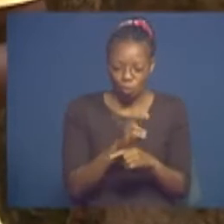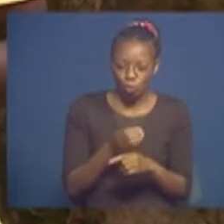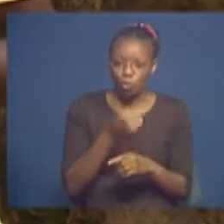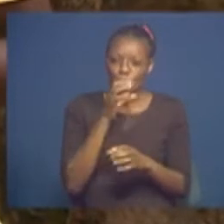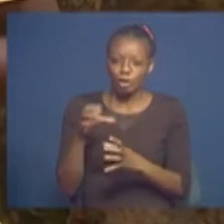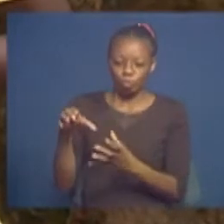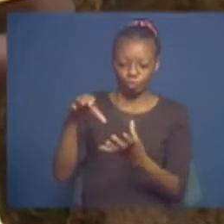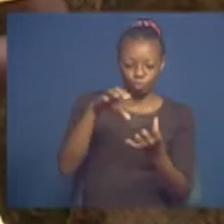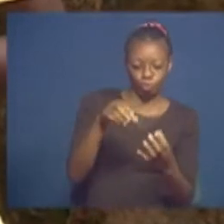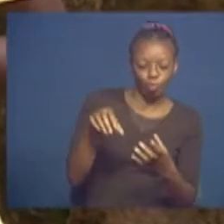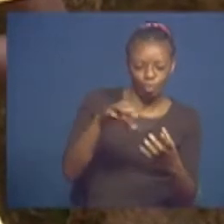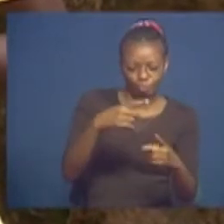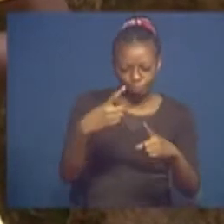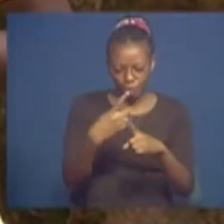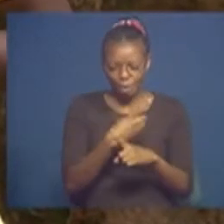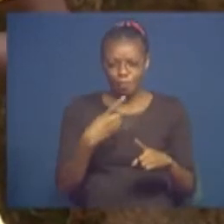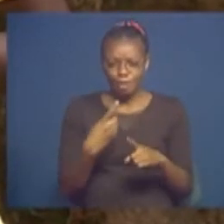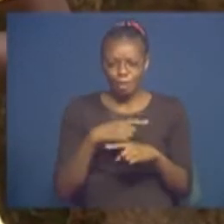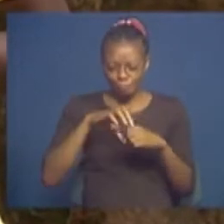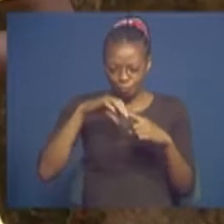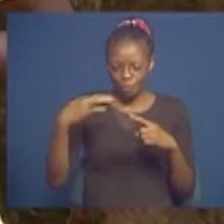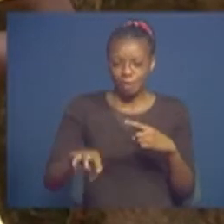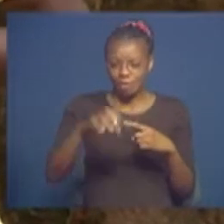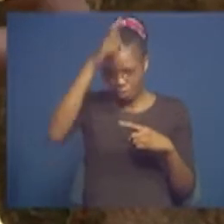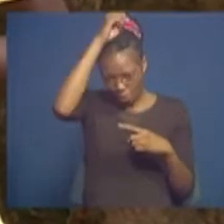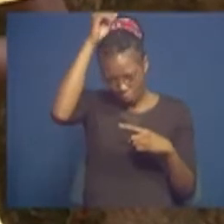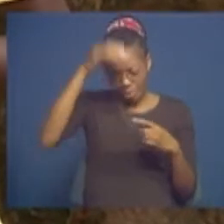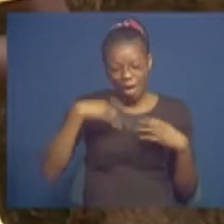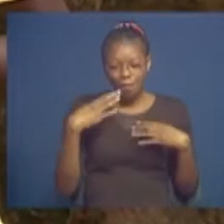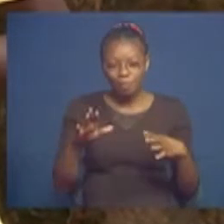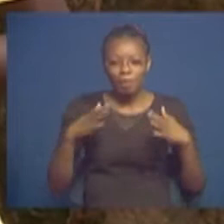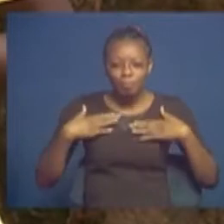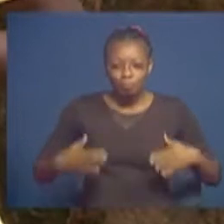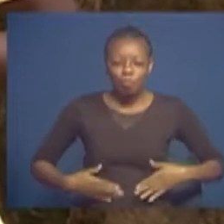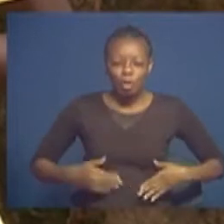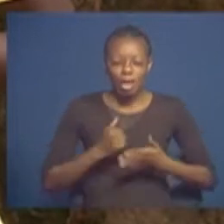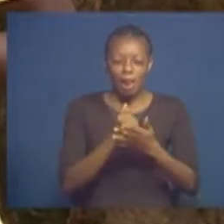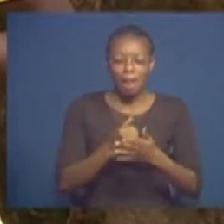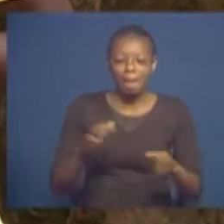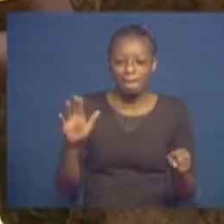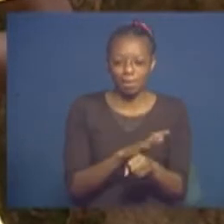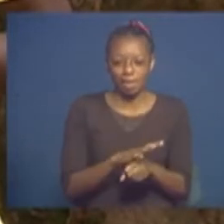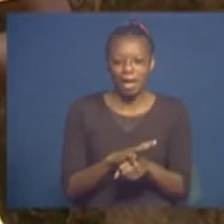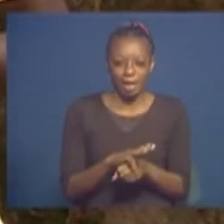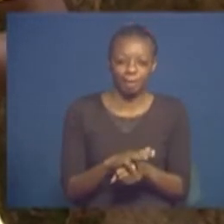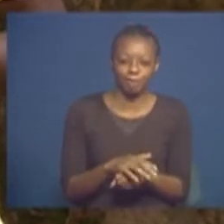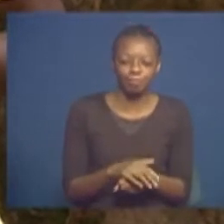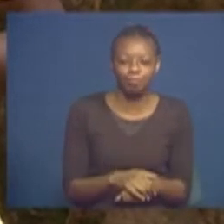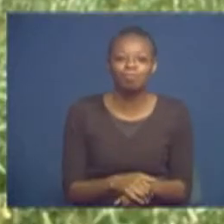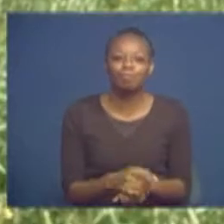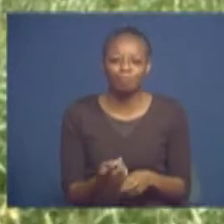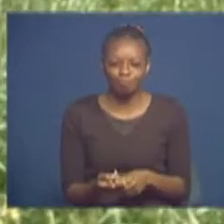mito, zina madini tele kuliko zile za kizungu na zina ufahamu hili. Ebu tuone watafiti watueleze kwa